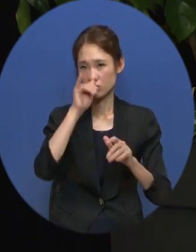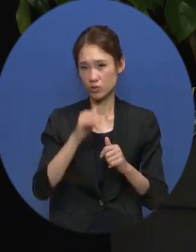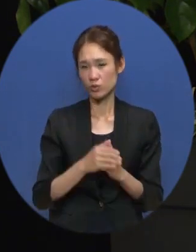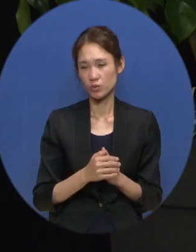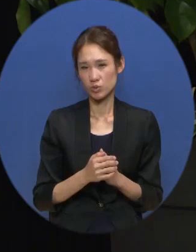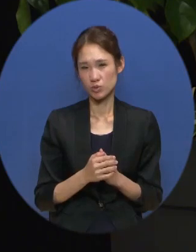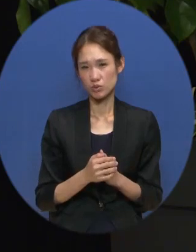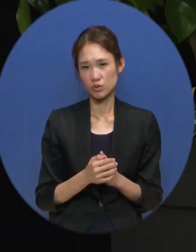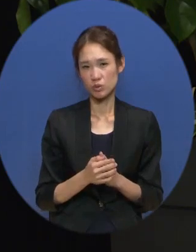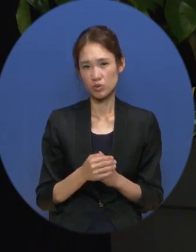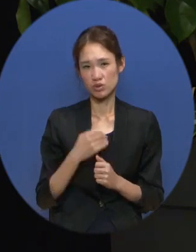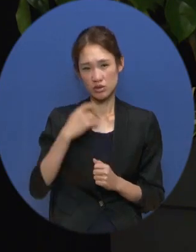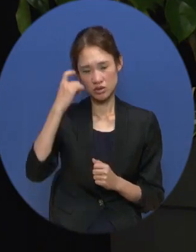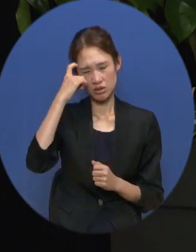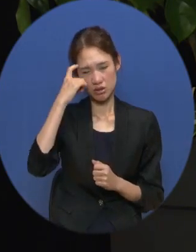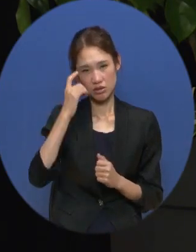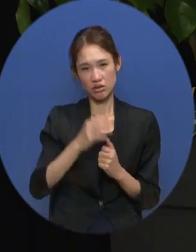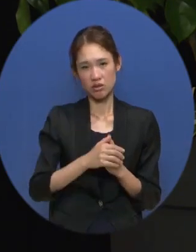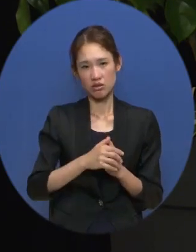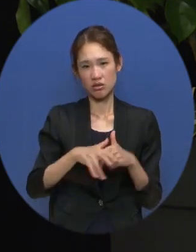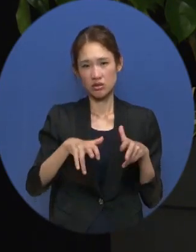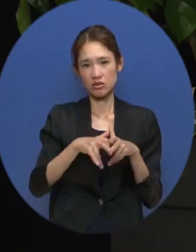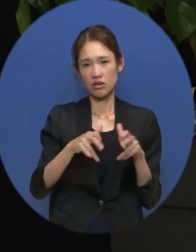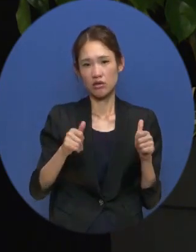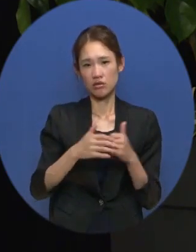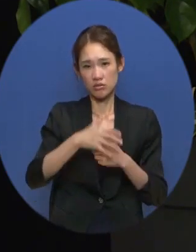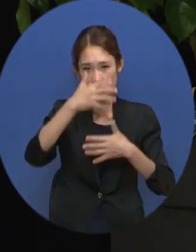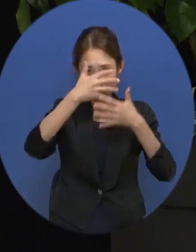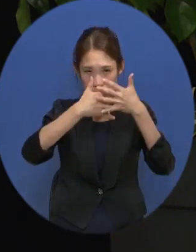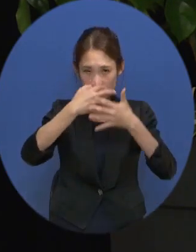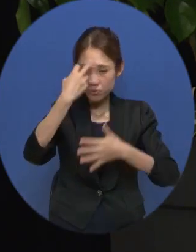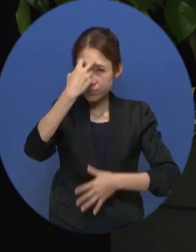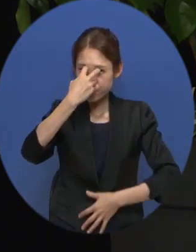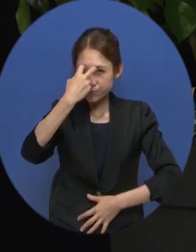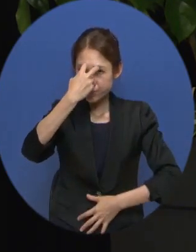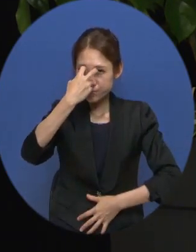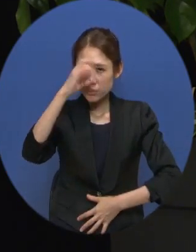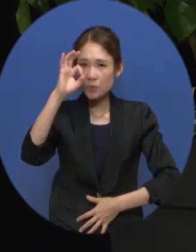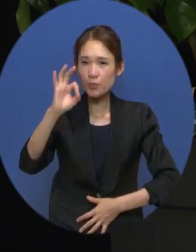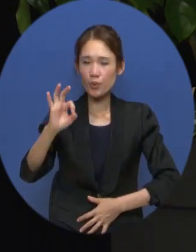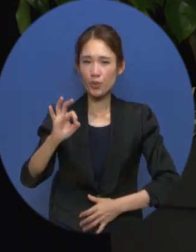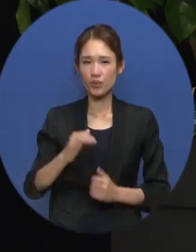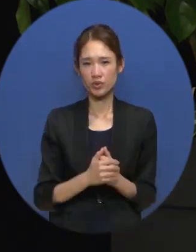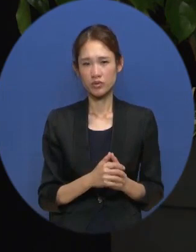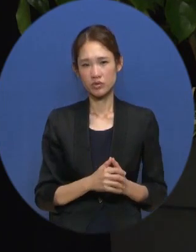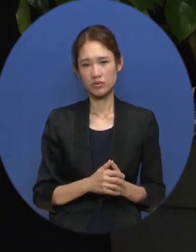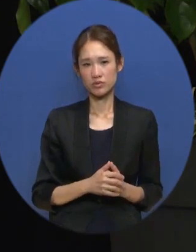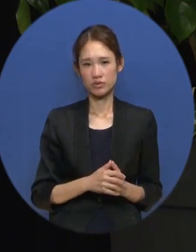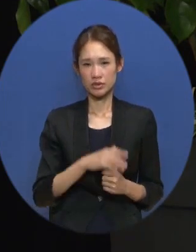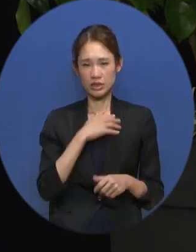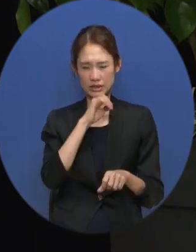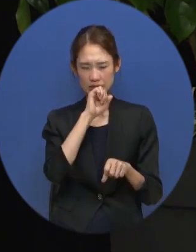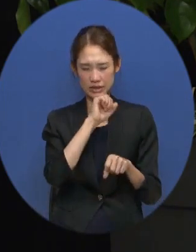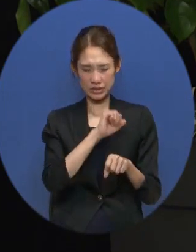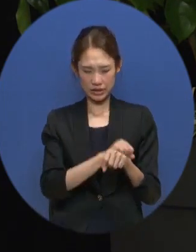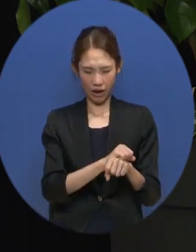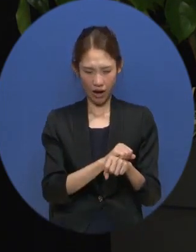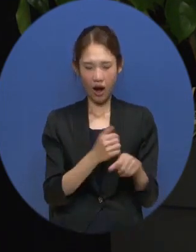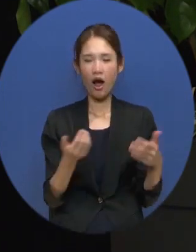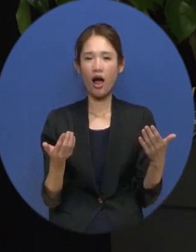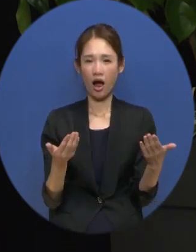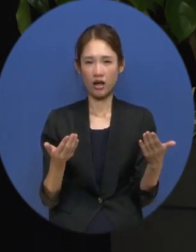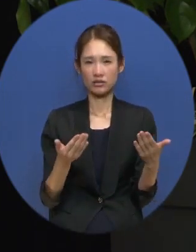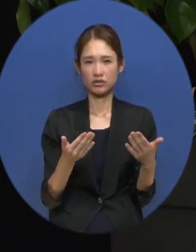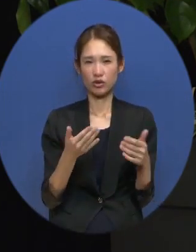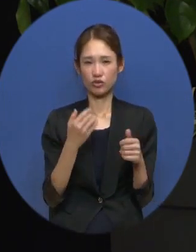그래서 제가 생각하기에 그 장애인이 모니터링을 하는 거는 그 누구보다도 잘할